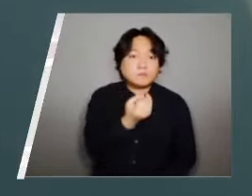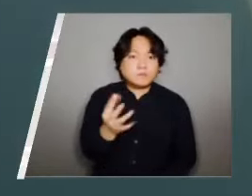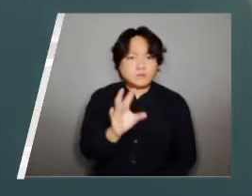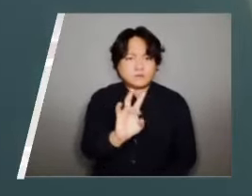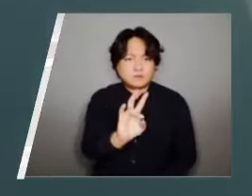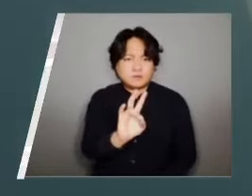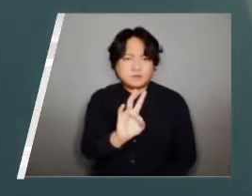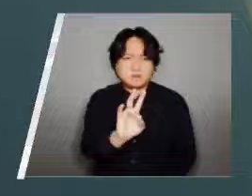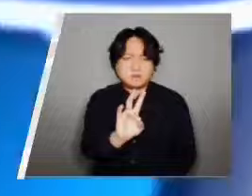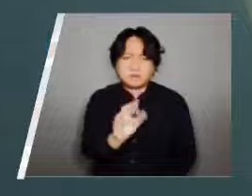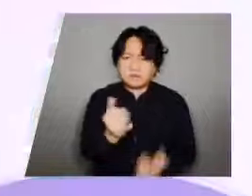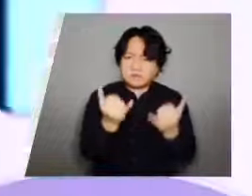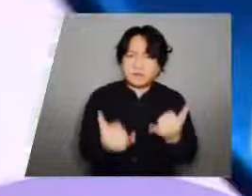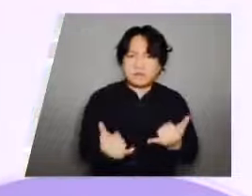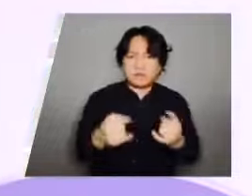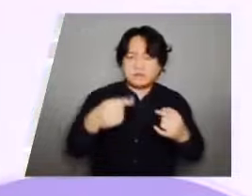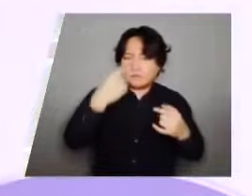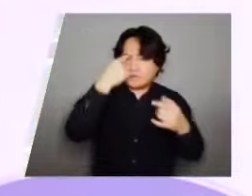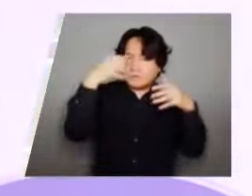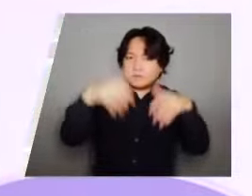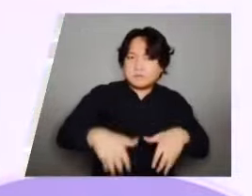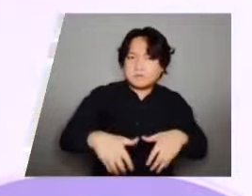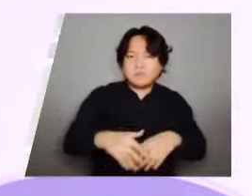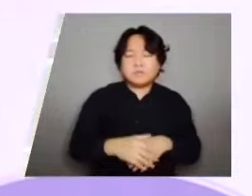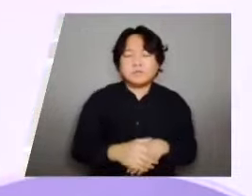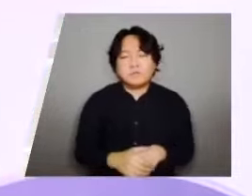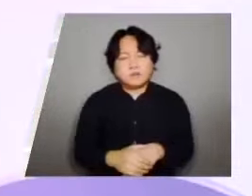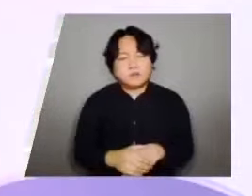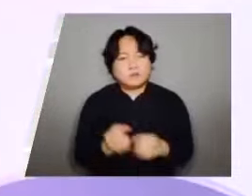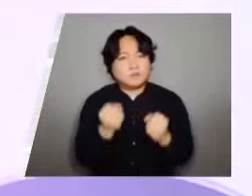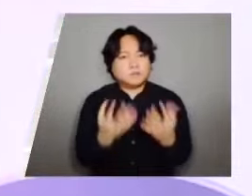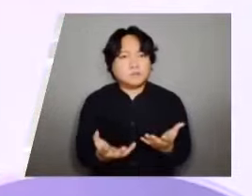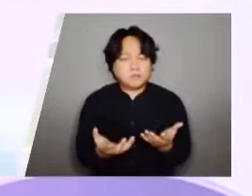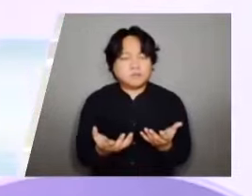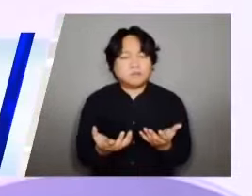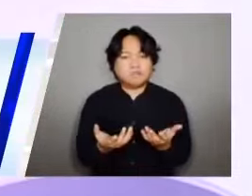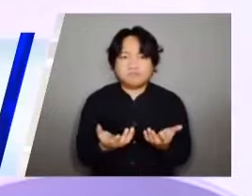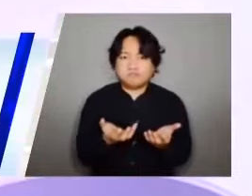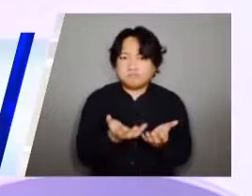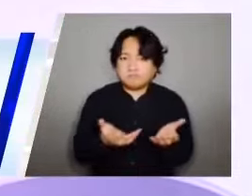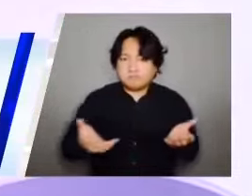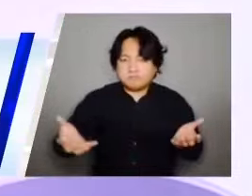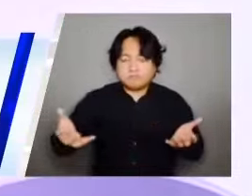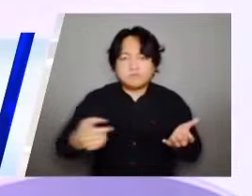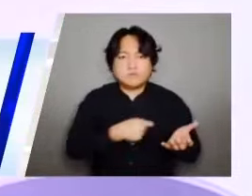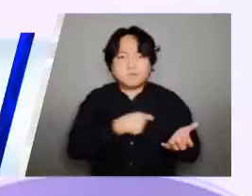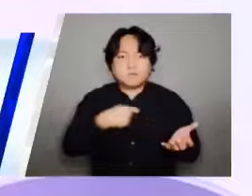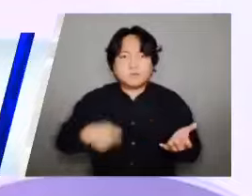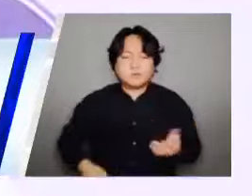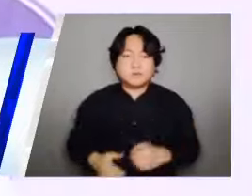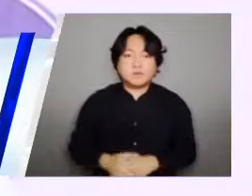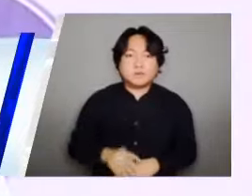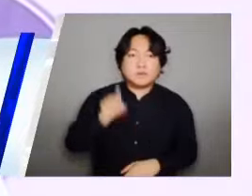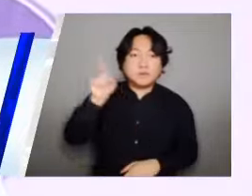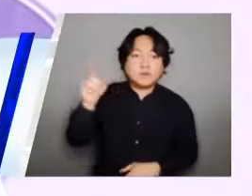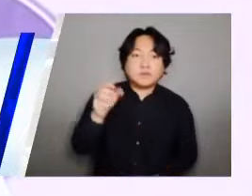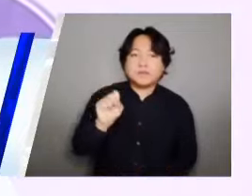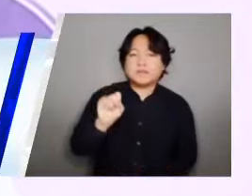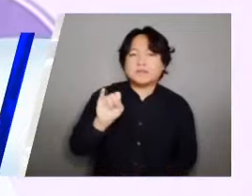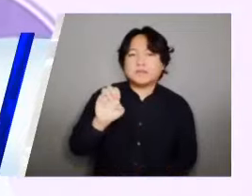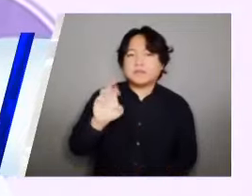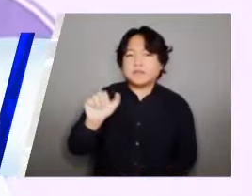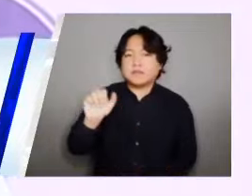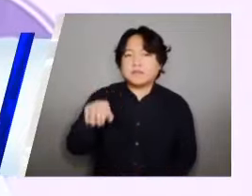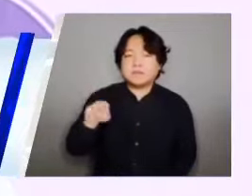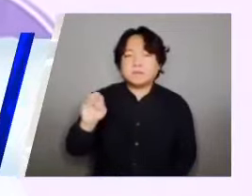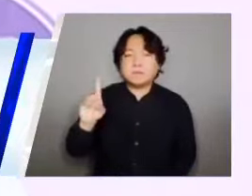ito sa yung mga kasundaluhan natin sa brp sh Madre mataas naman ang nila sanay na siya sa